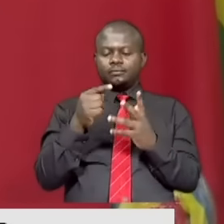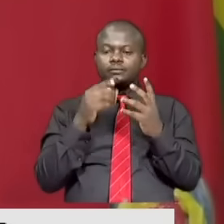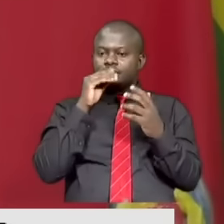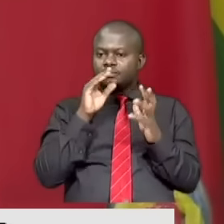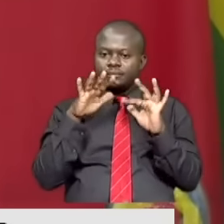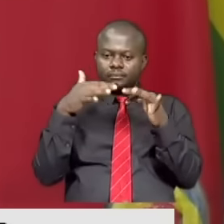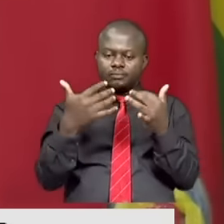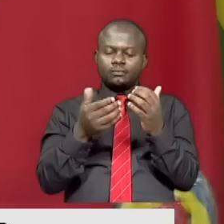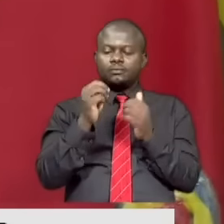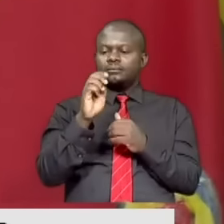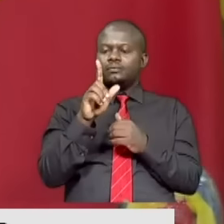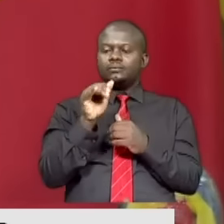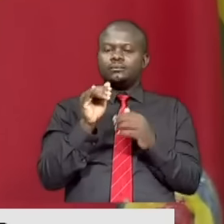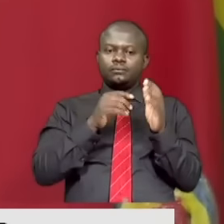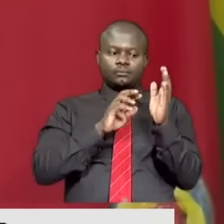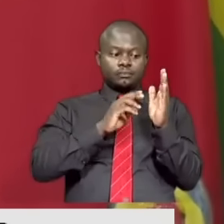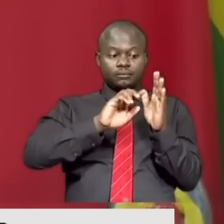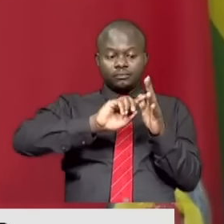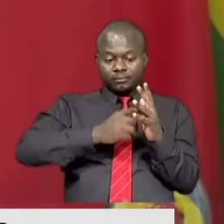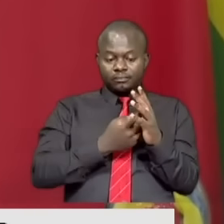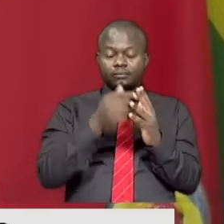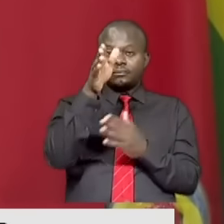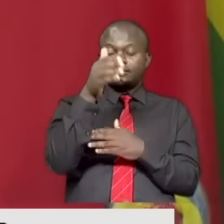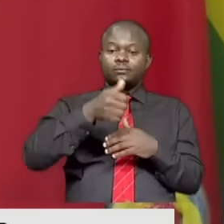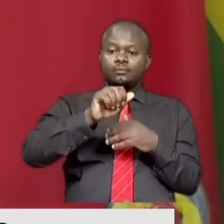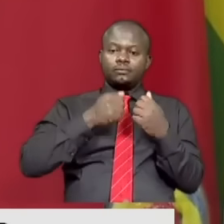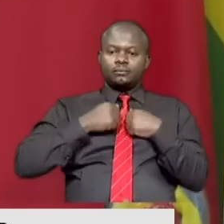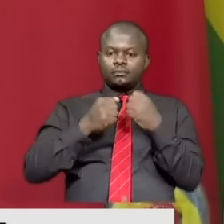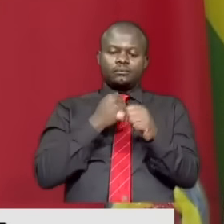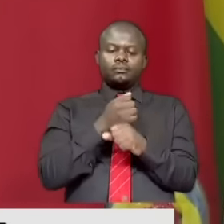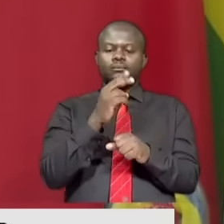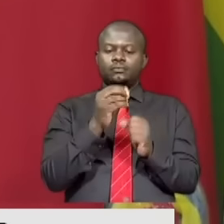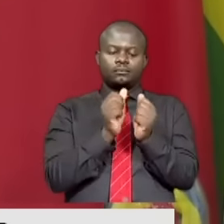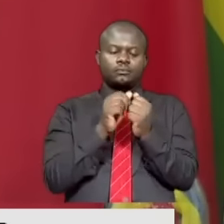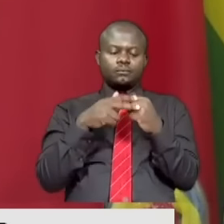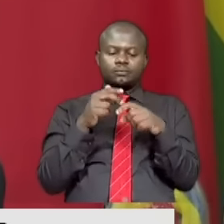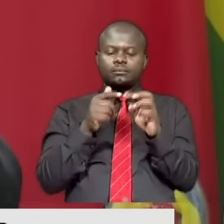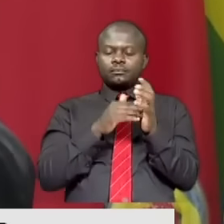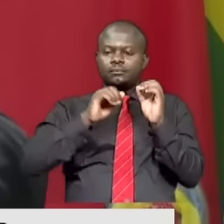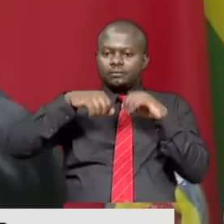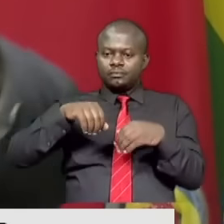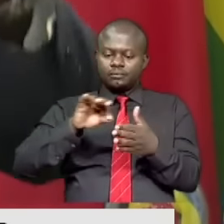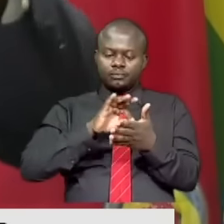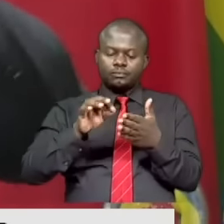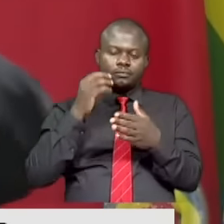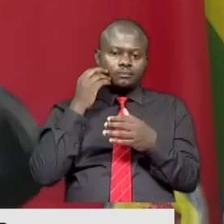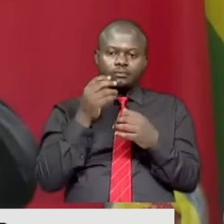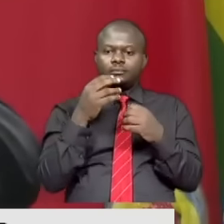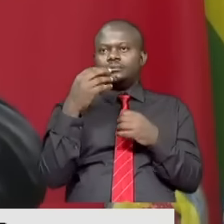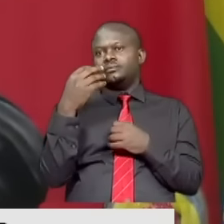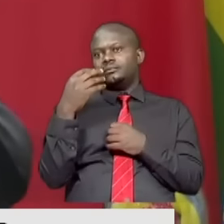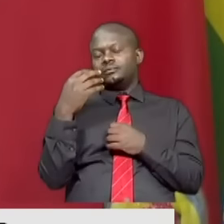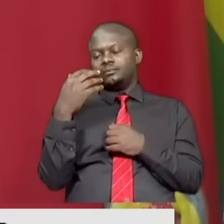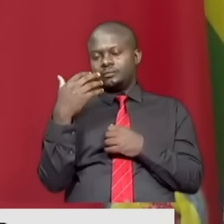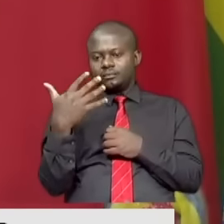nk'uburyo Mali yafunguye ambasade yayo hano mu Rwanda mu 2017 ndetse n'amasezerano yasinywe muri Nzeri 2023.